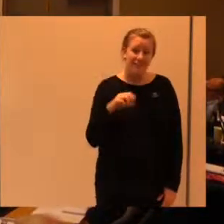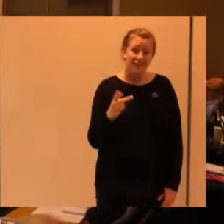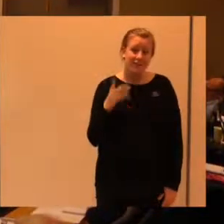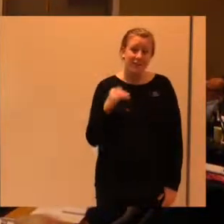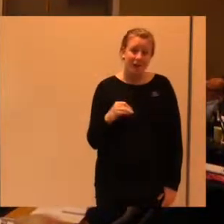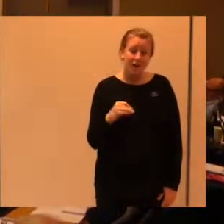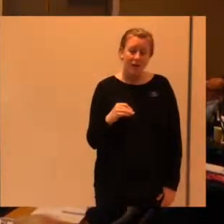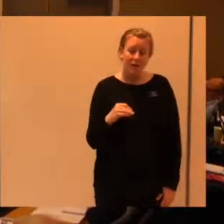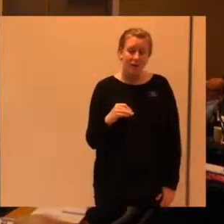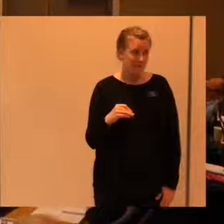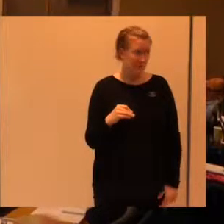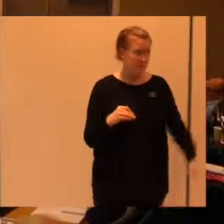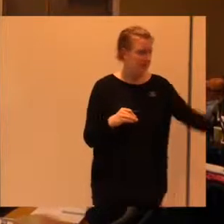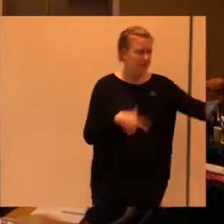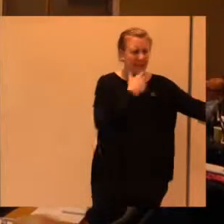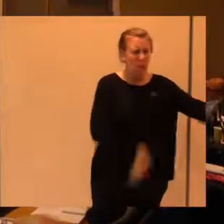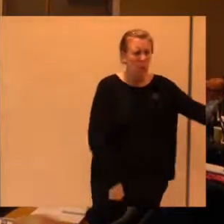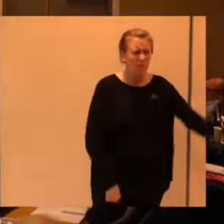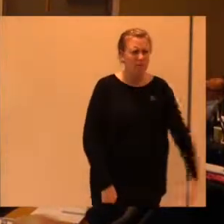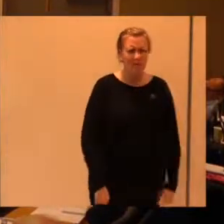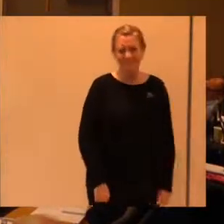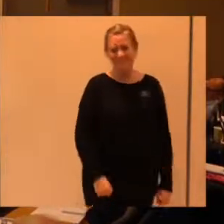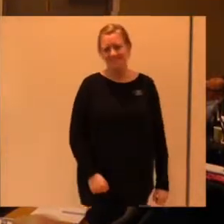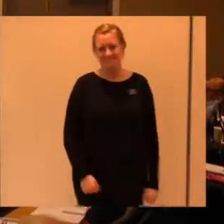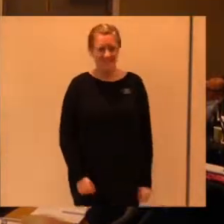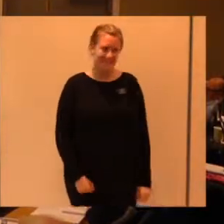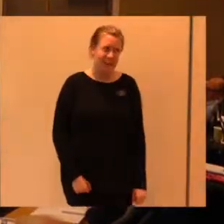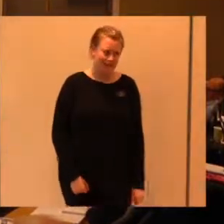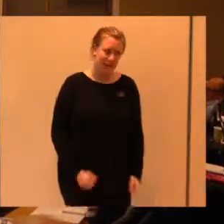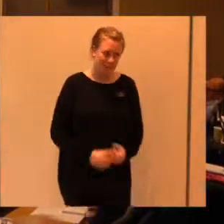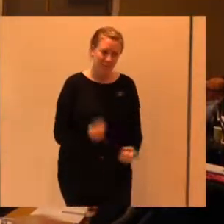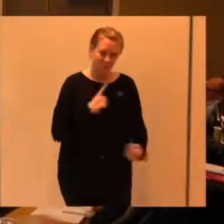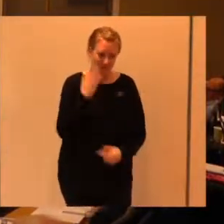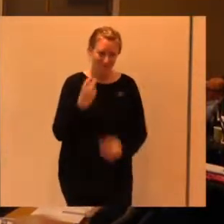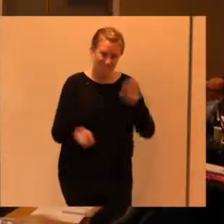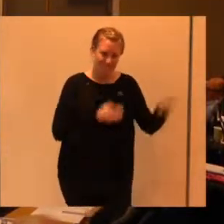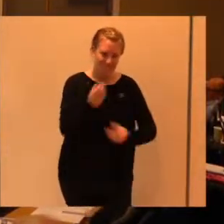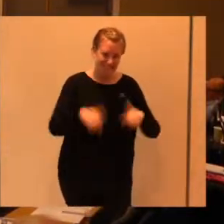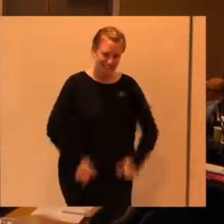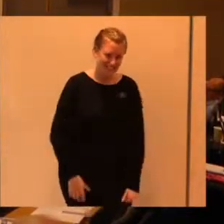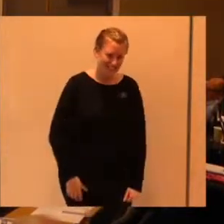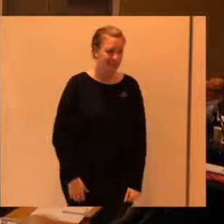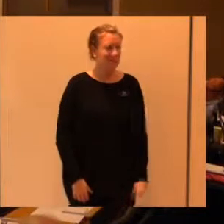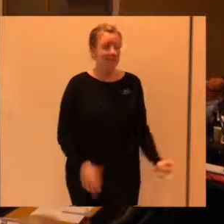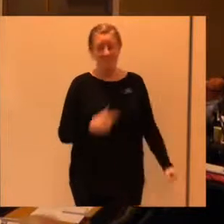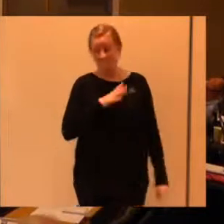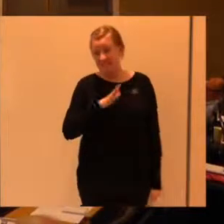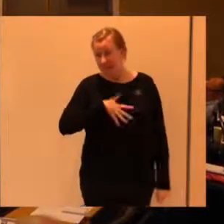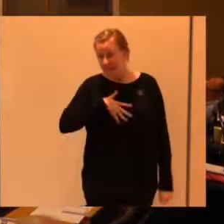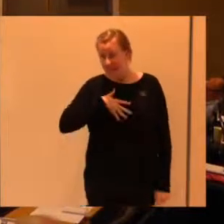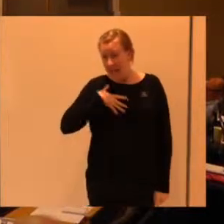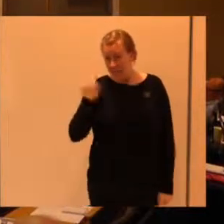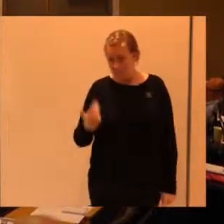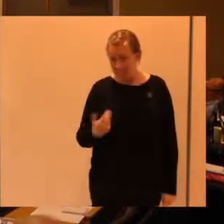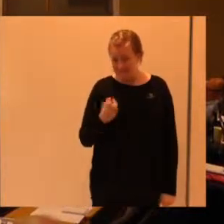Det finns en förskräcklig. När man ställer sitt barn. Ja, men folk reser. Det finns en förskräcklig erkänst där. När man vill ställa sitt